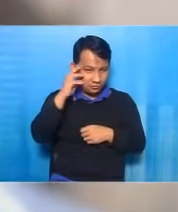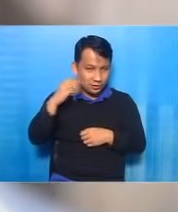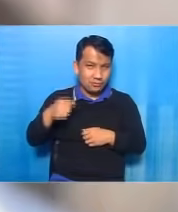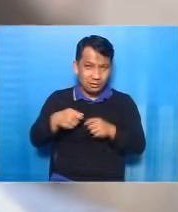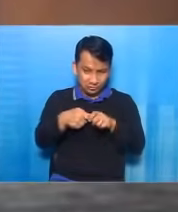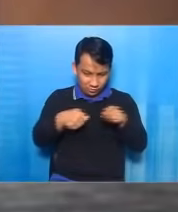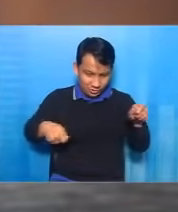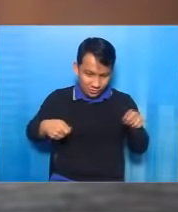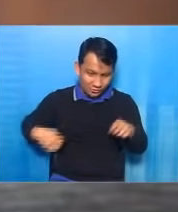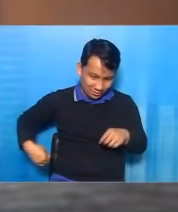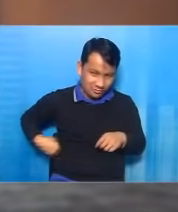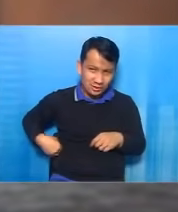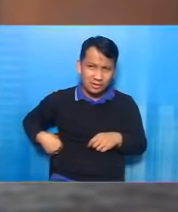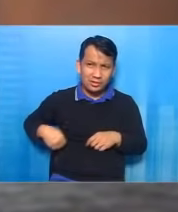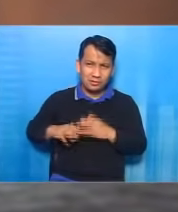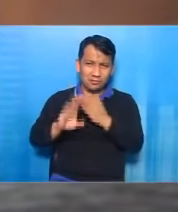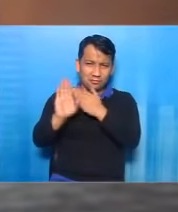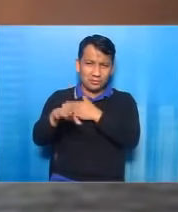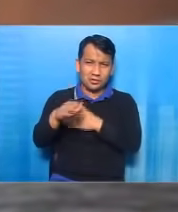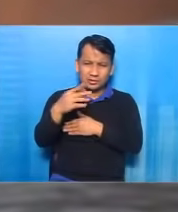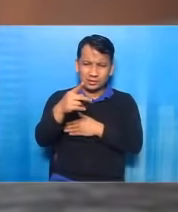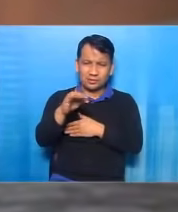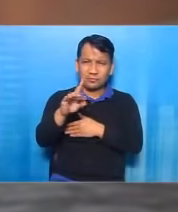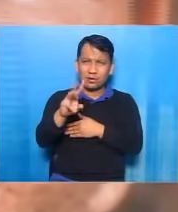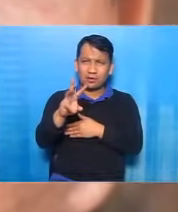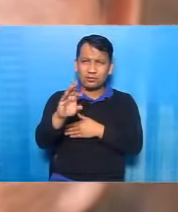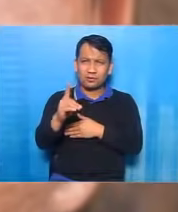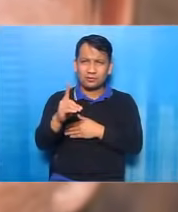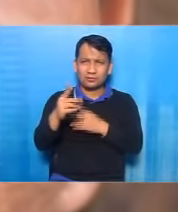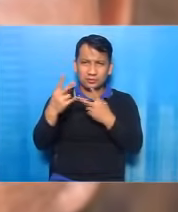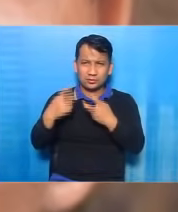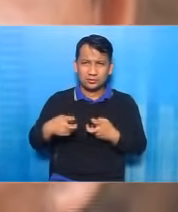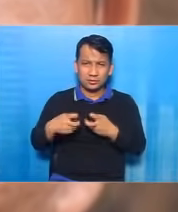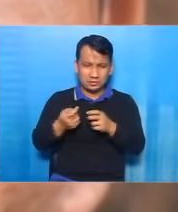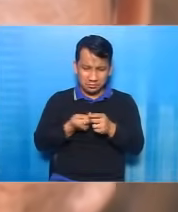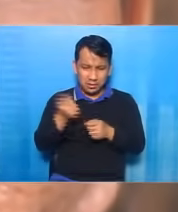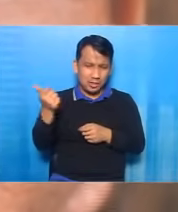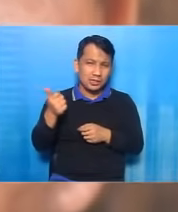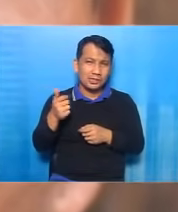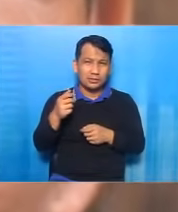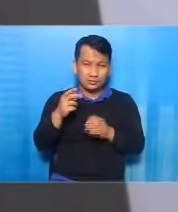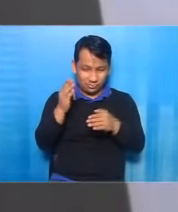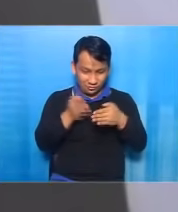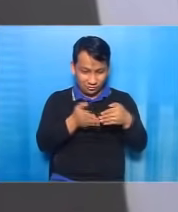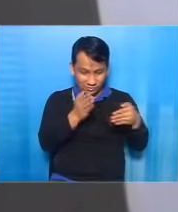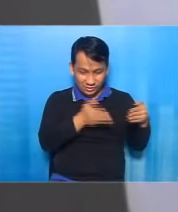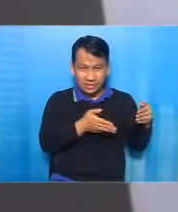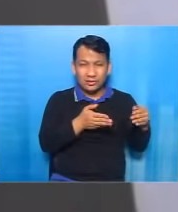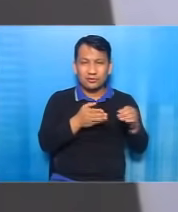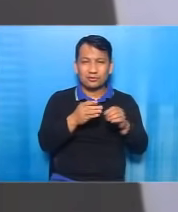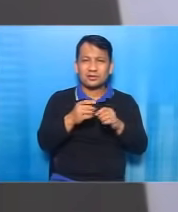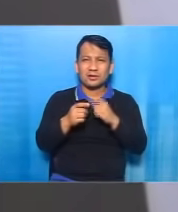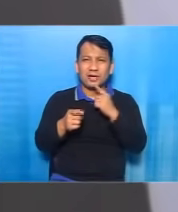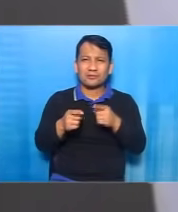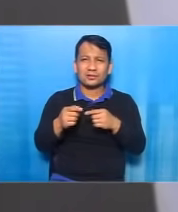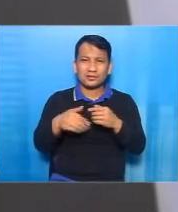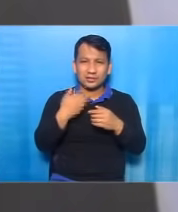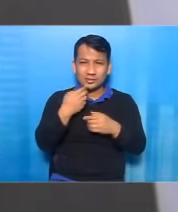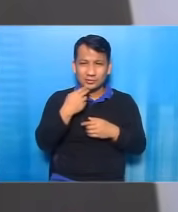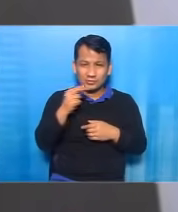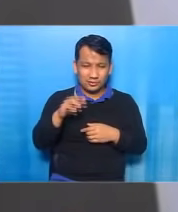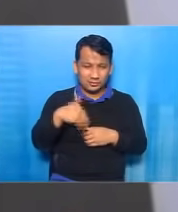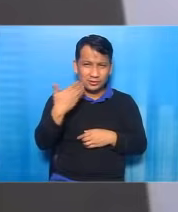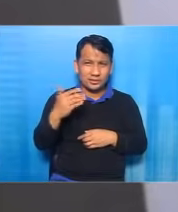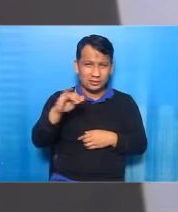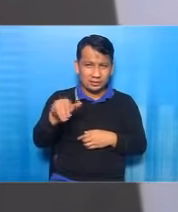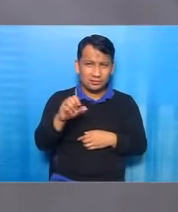kanyang katawan. Plano niyang bumalik sa Kidapawan City para magpagamot at ipatanggal ang kutsilyo. Nagbabalita mula sa frontline,